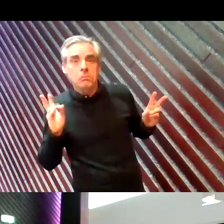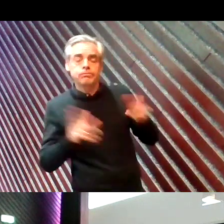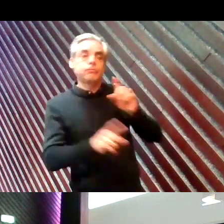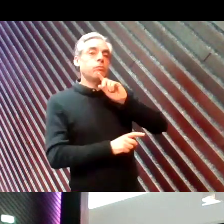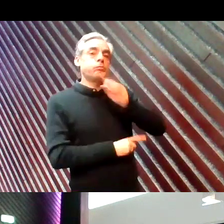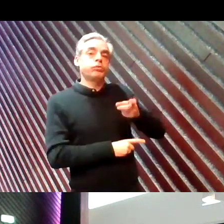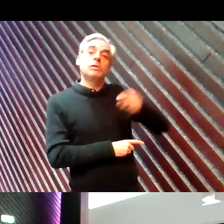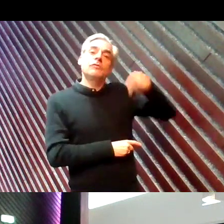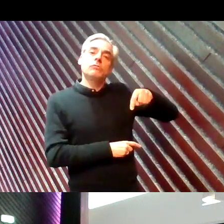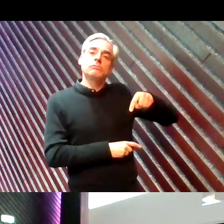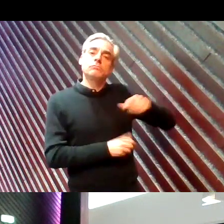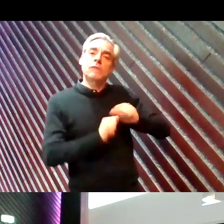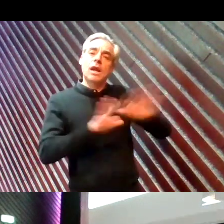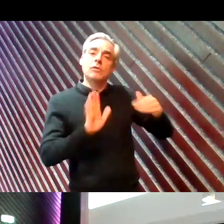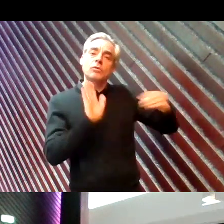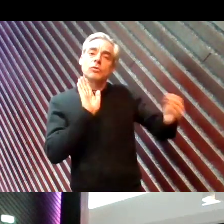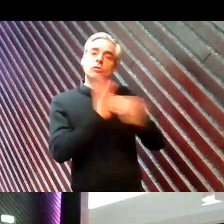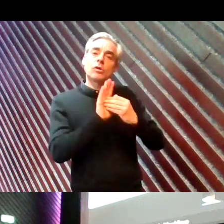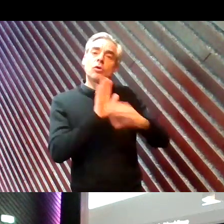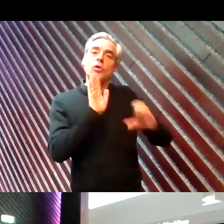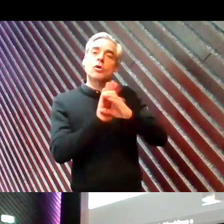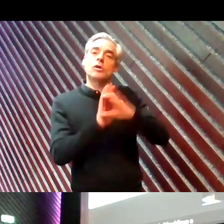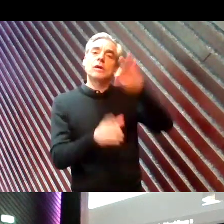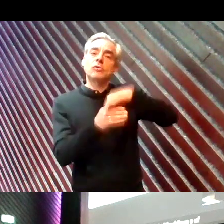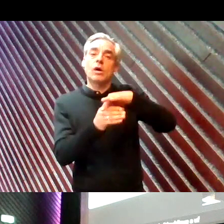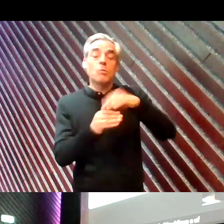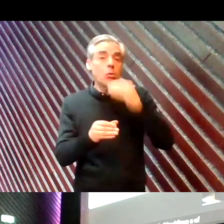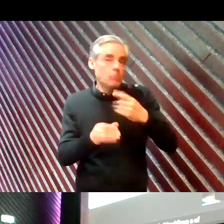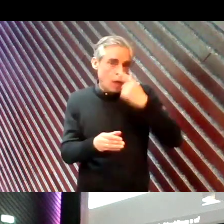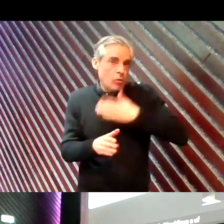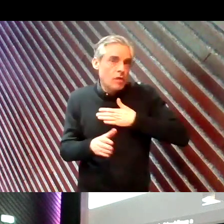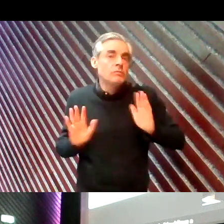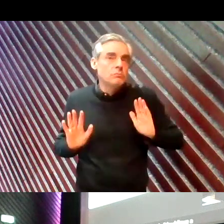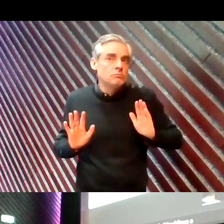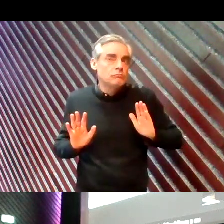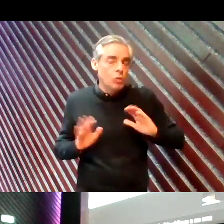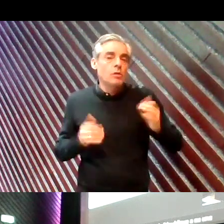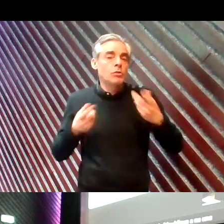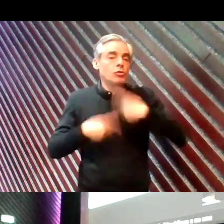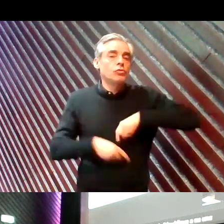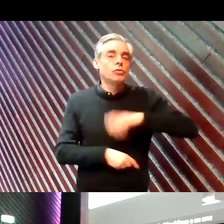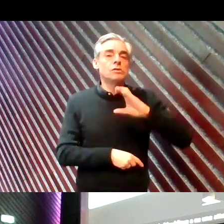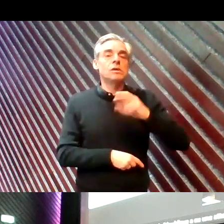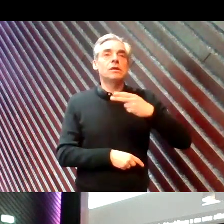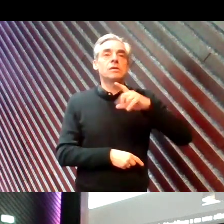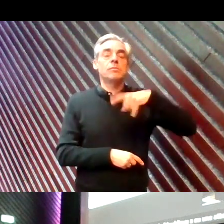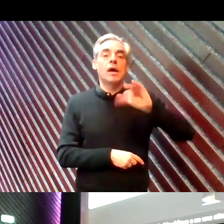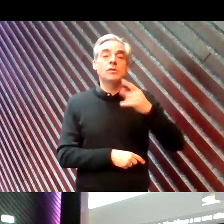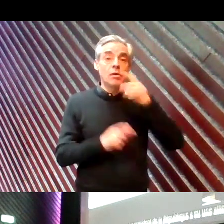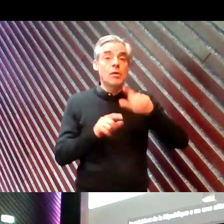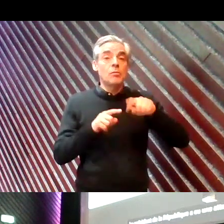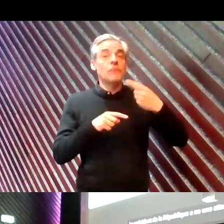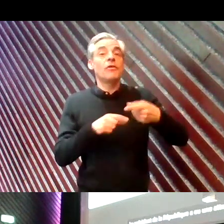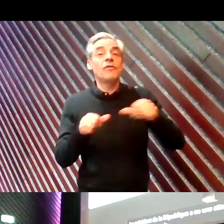une intention clairement affichée dans le code électorale. Il nous semble, au TPH, le stade d'après c de